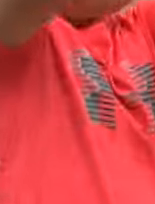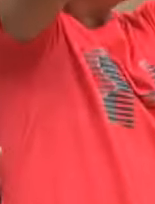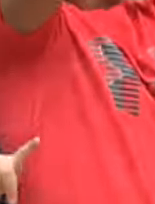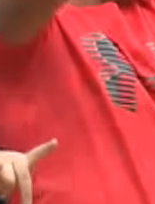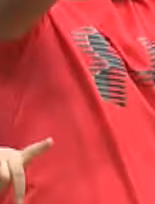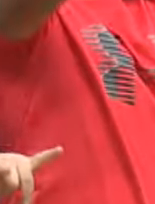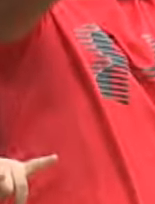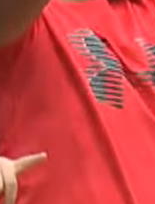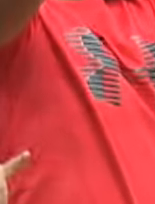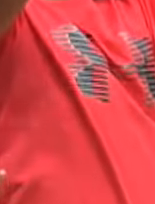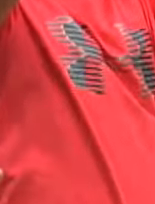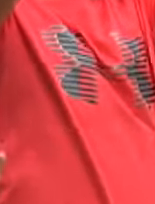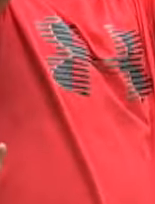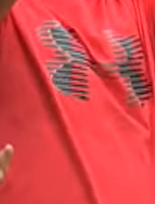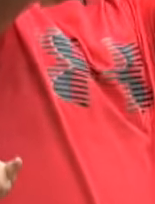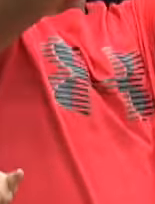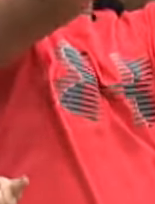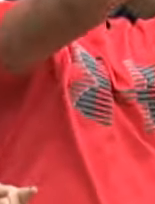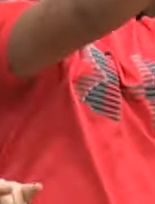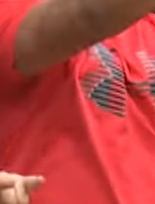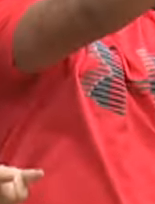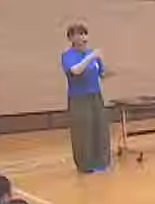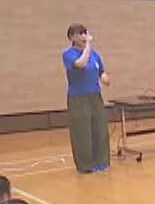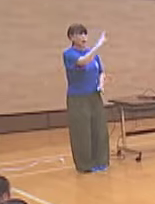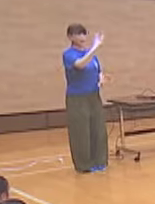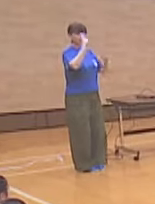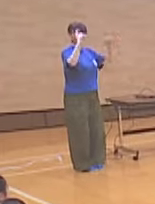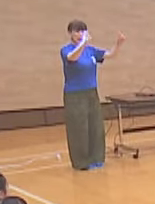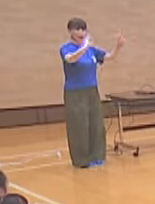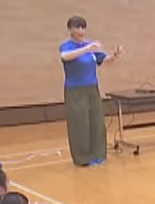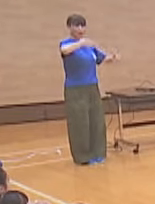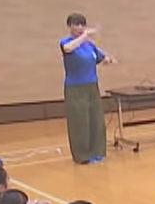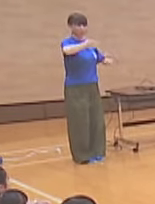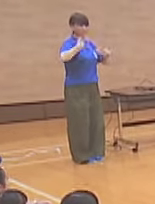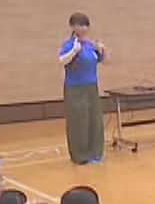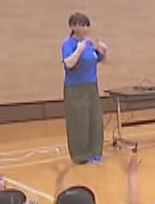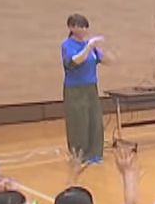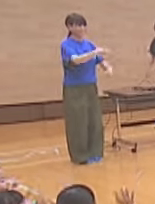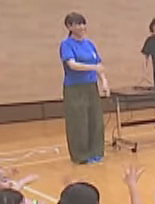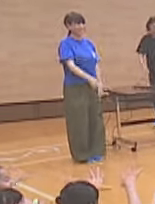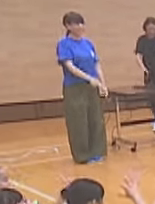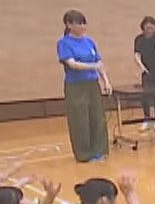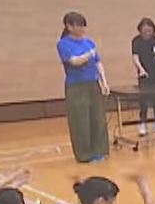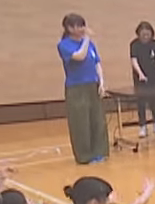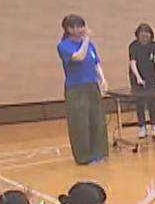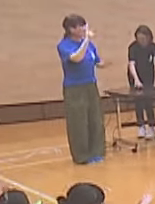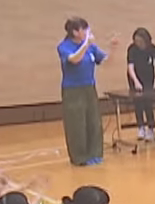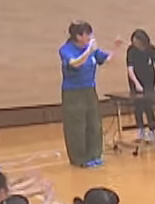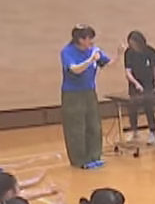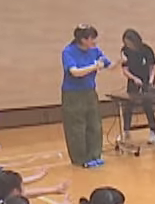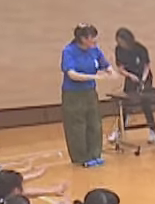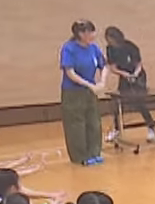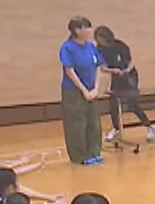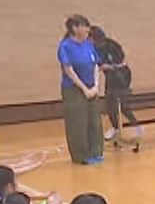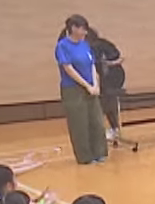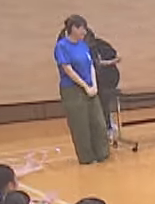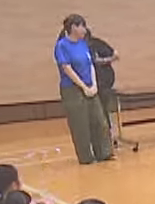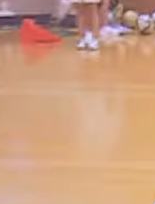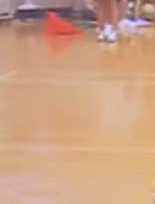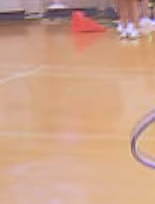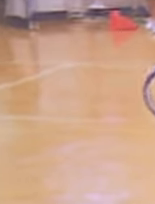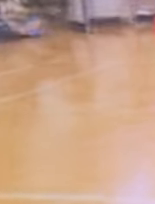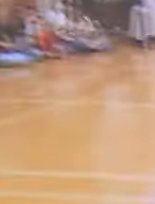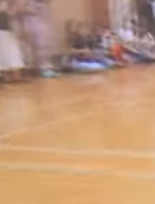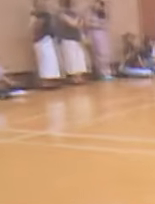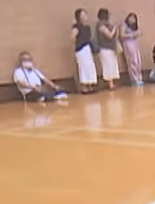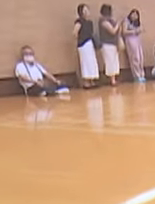っとたくさんあったらいいと思います。 いや、ゆささんも子どもたちもすごいいい笑顔でしたね。やっぱ体を動